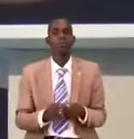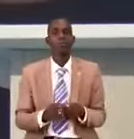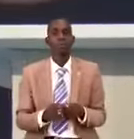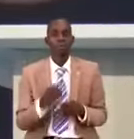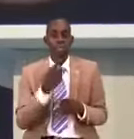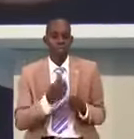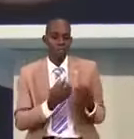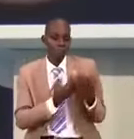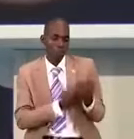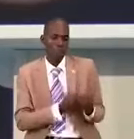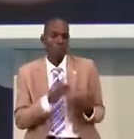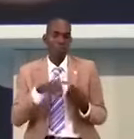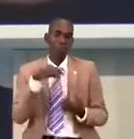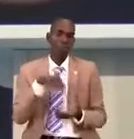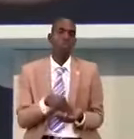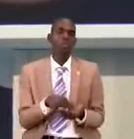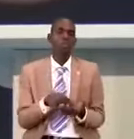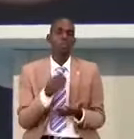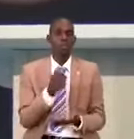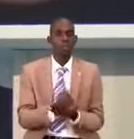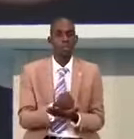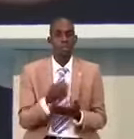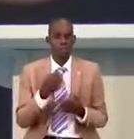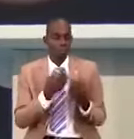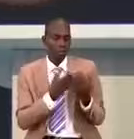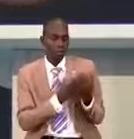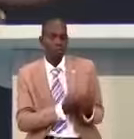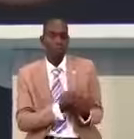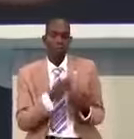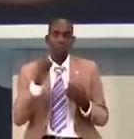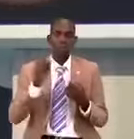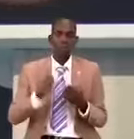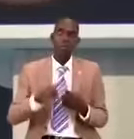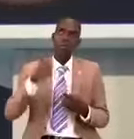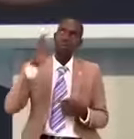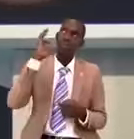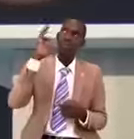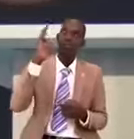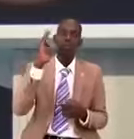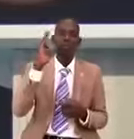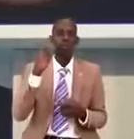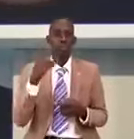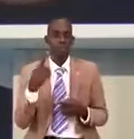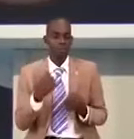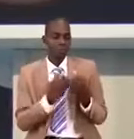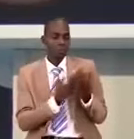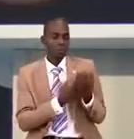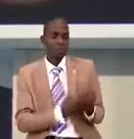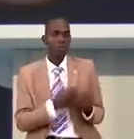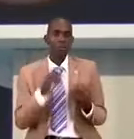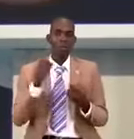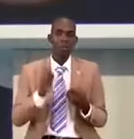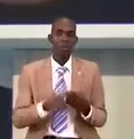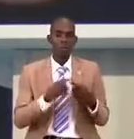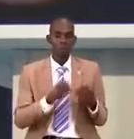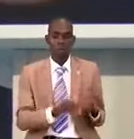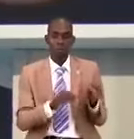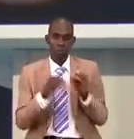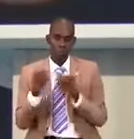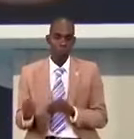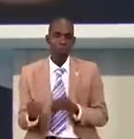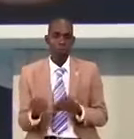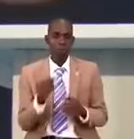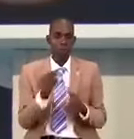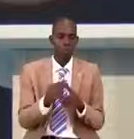le courage pour exposer l'une sur les lignes procènes surprises et dire